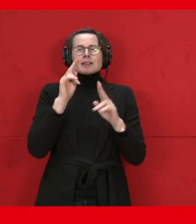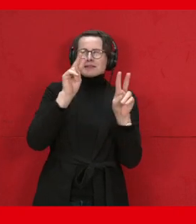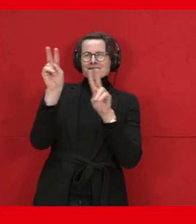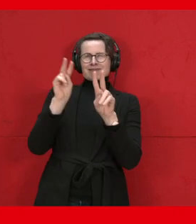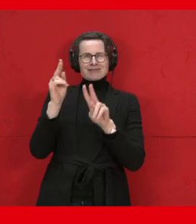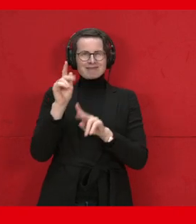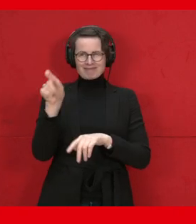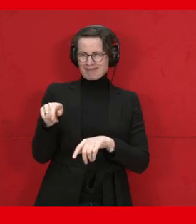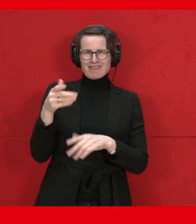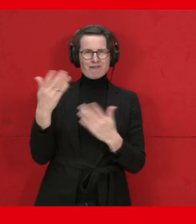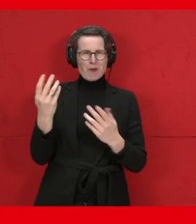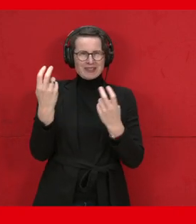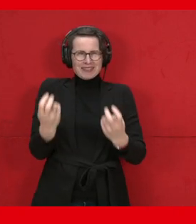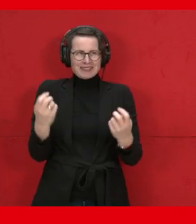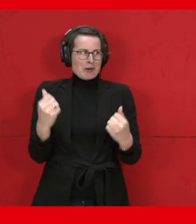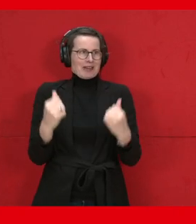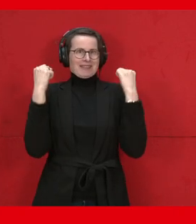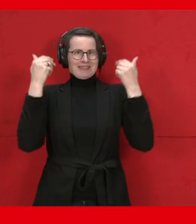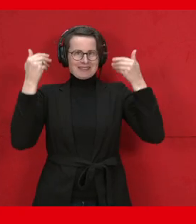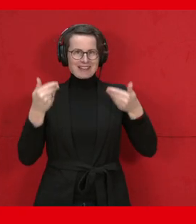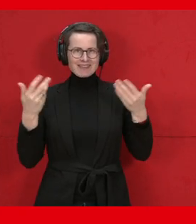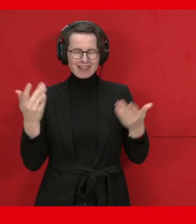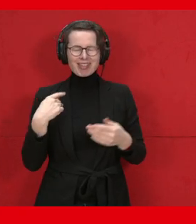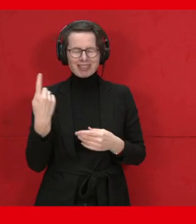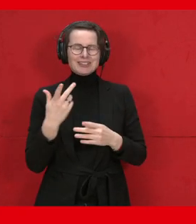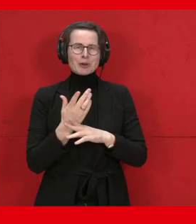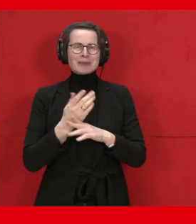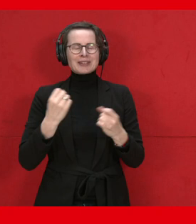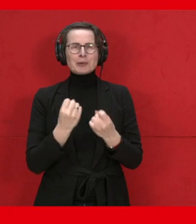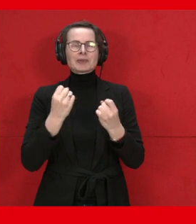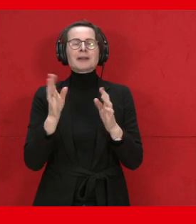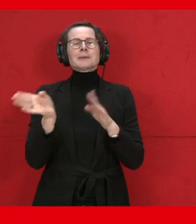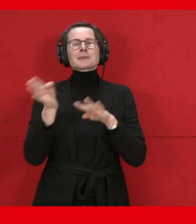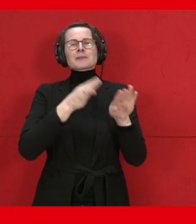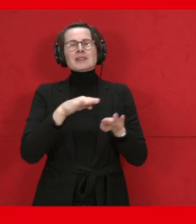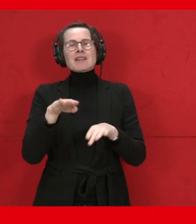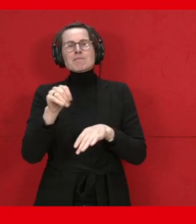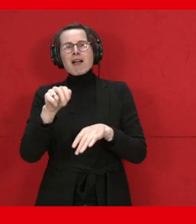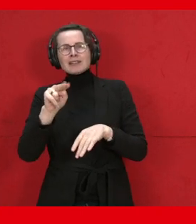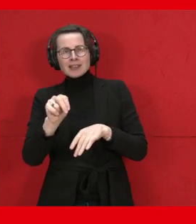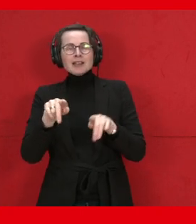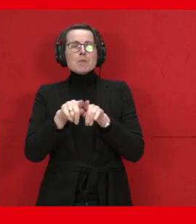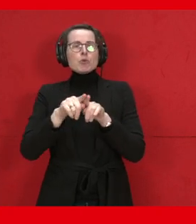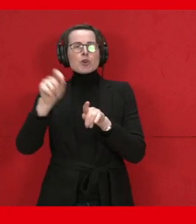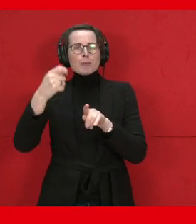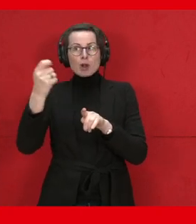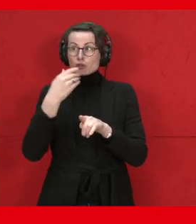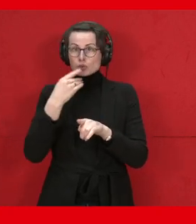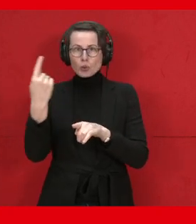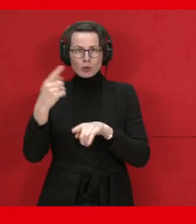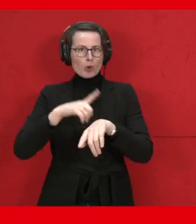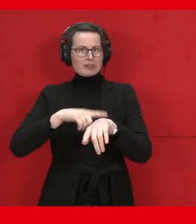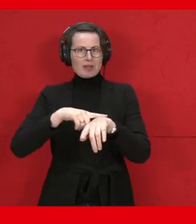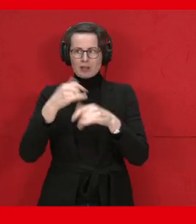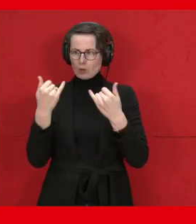und welchen Hintergrund er sich gewählt hat. Das haben wir uns ja alle schon ein bisschen angeübt. Martin Brudermüller, schön, dass Sie die Zeit gefunden haben am Sonntagnachmittag.